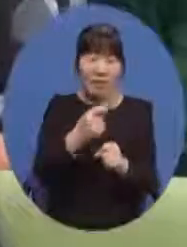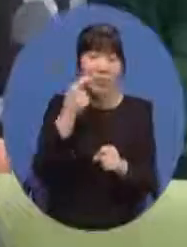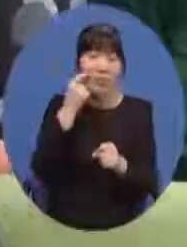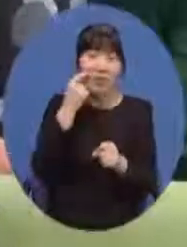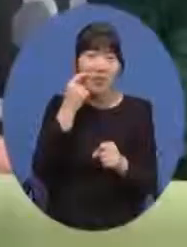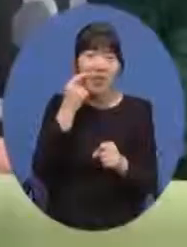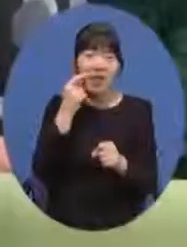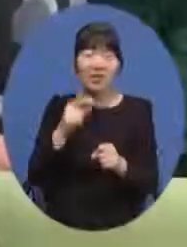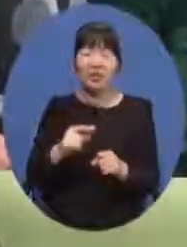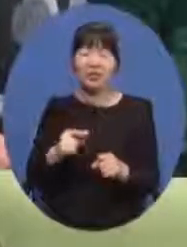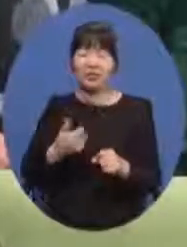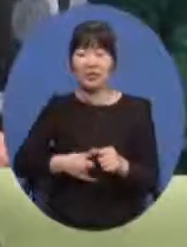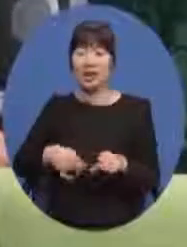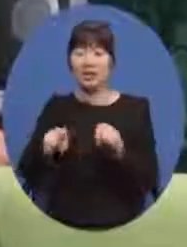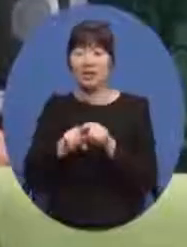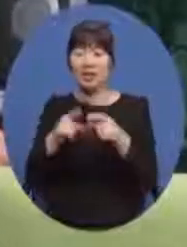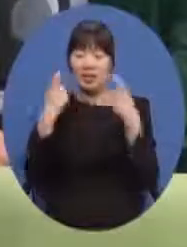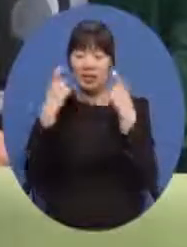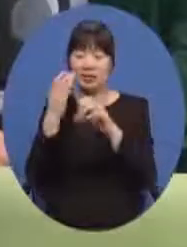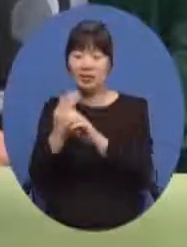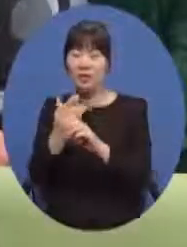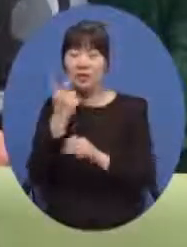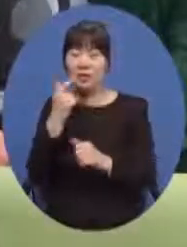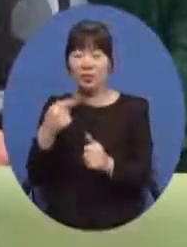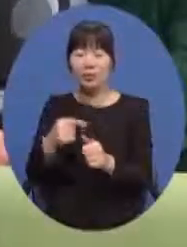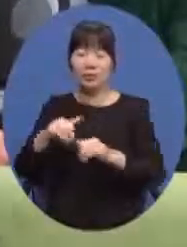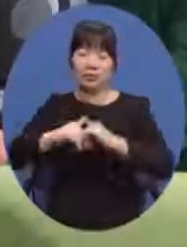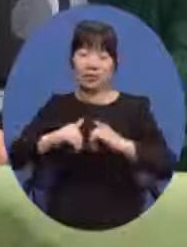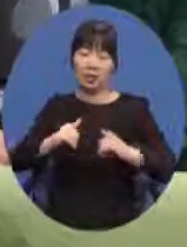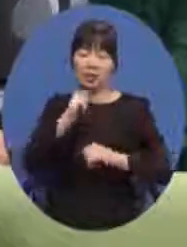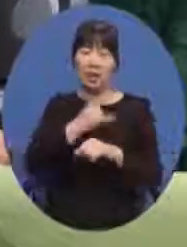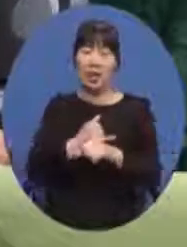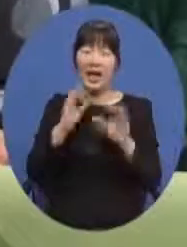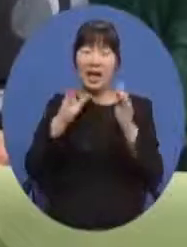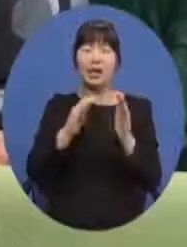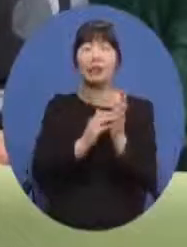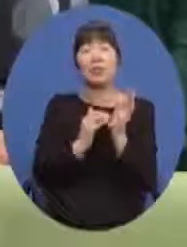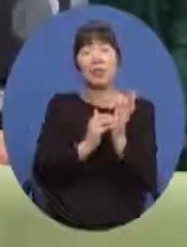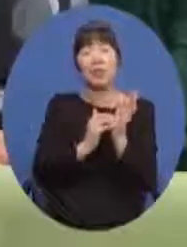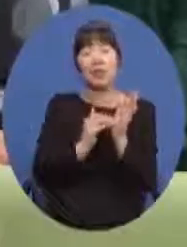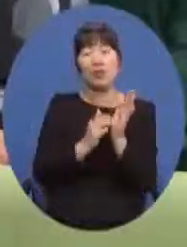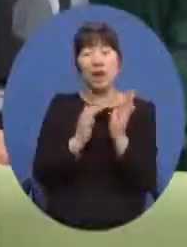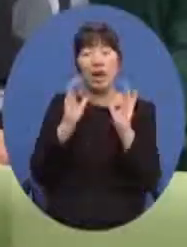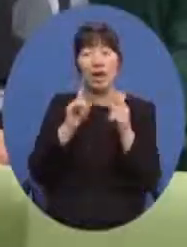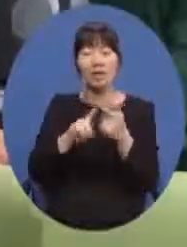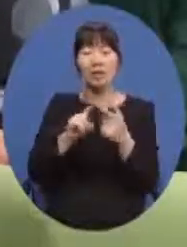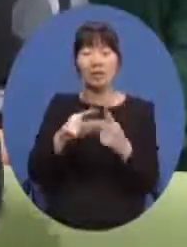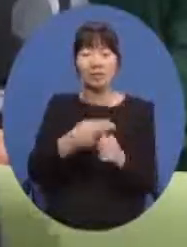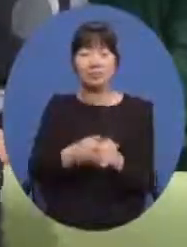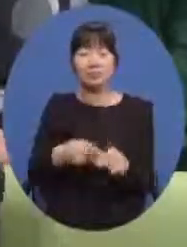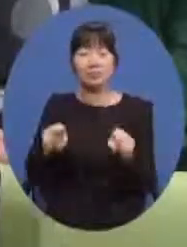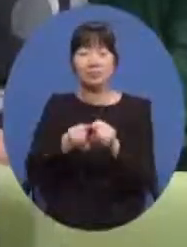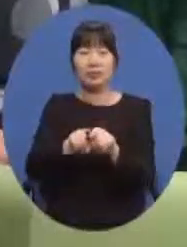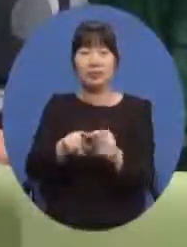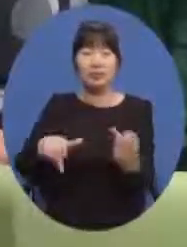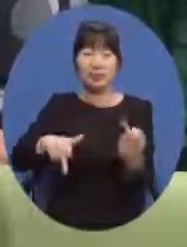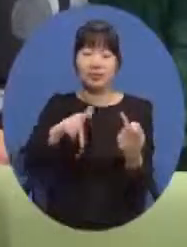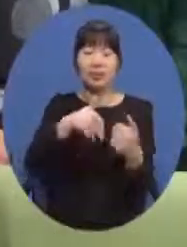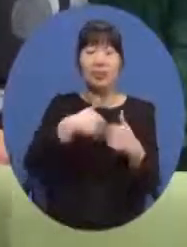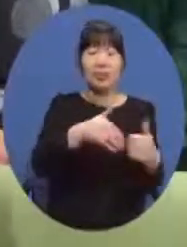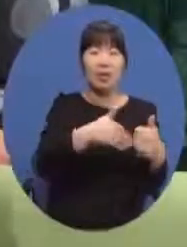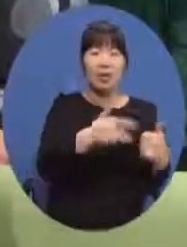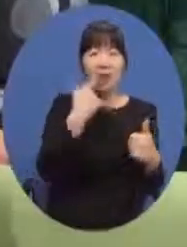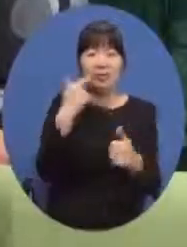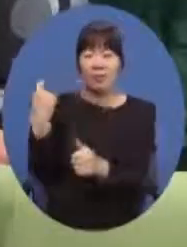이 아이들하고 캠핑을 하고 나가면은 아빠 교육을 따로 시킵니다. 애 몰래. 애는 저 선생님하고 저 산에 올라가라 그러고,